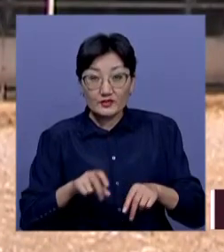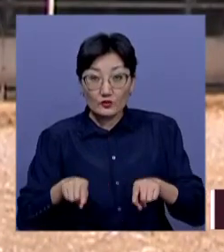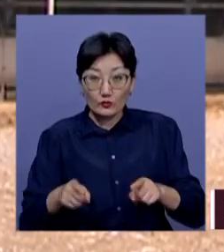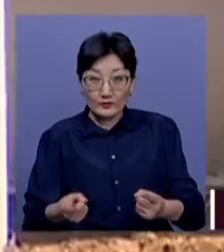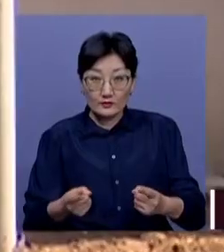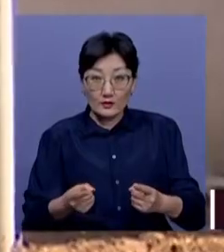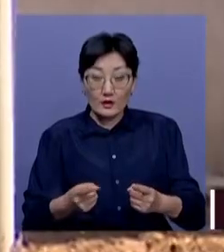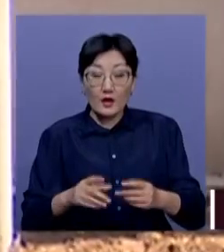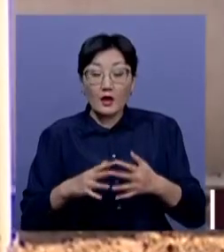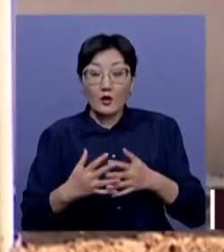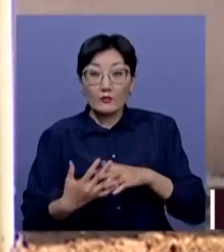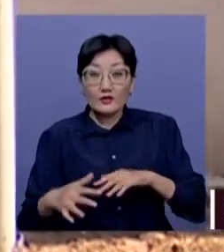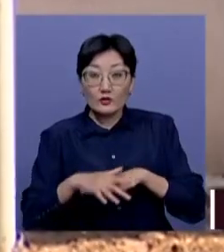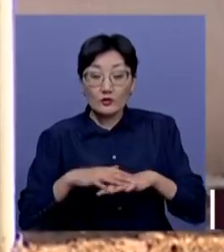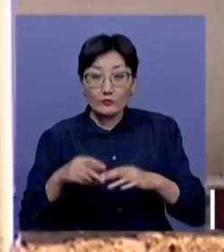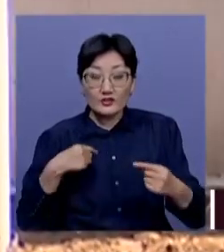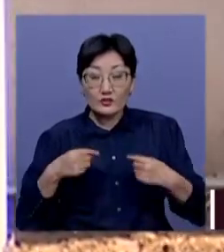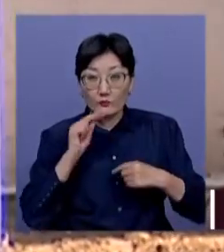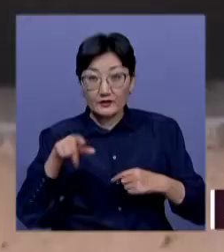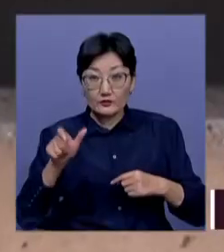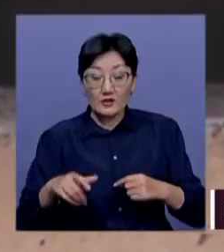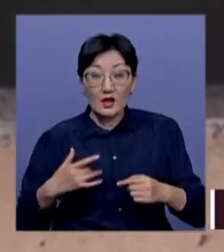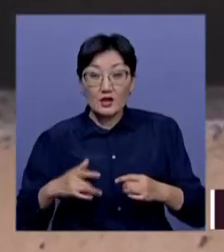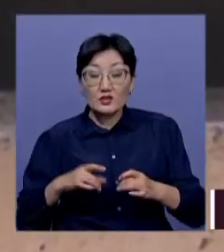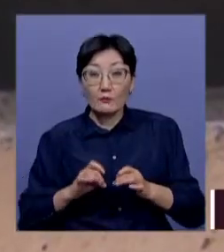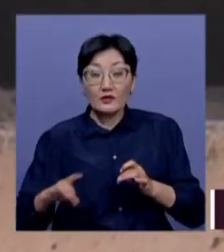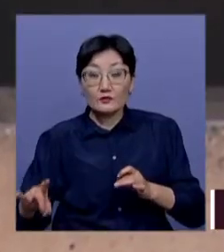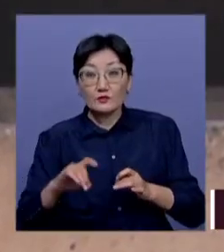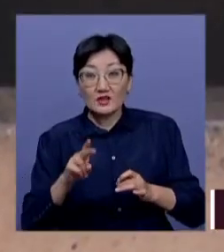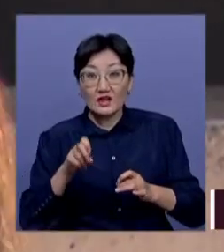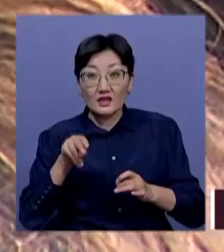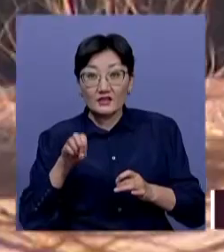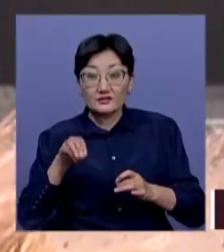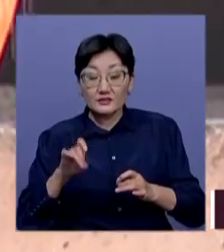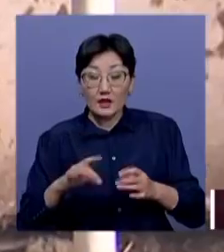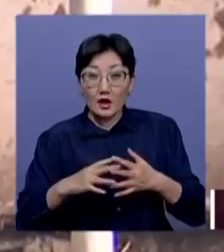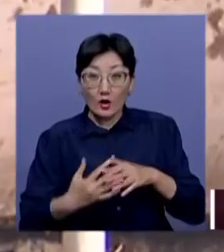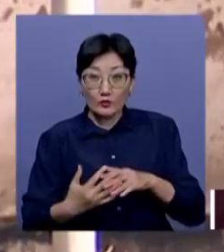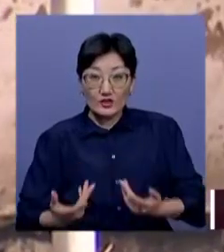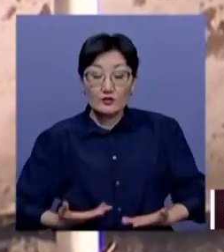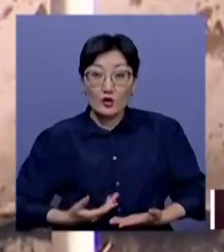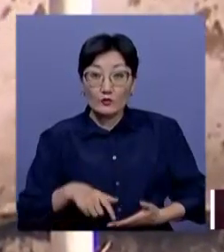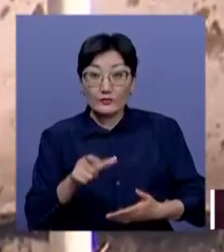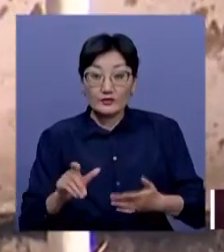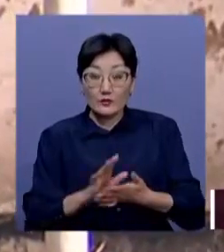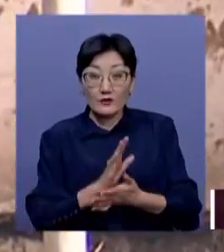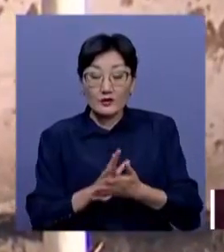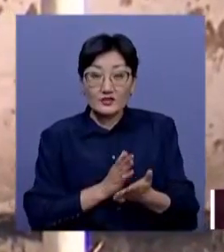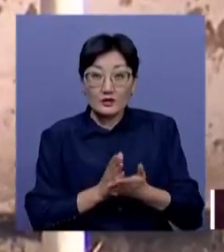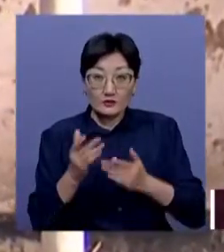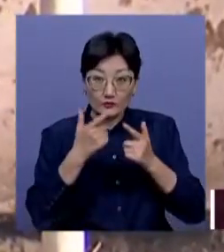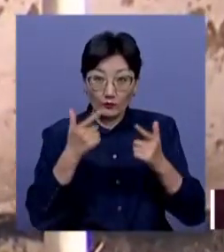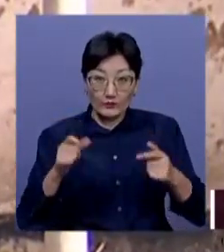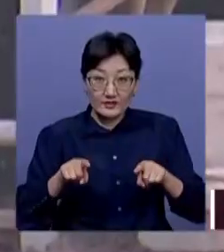қолына түсті. Ауыл жұртшылығын зар илеткен күдікті Жамбыл ауданындағы Қарақастек ауылының тұрғыны болып шықты. Баспасөз қызметінің